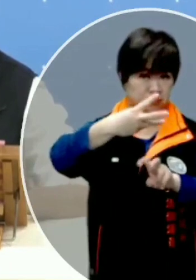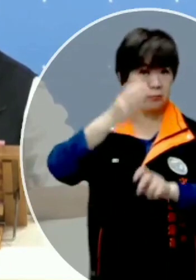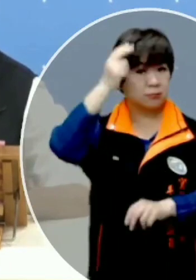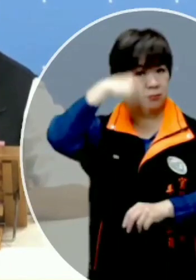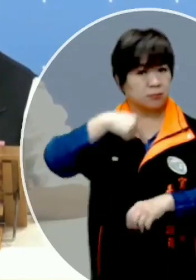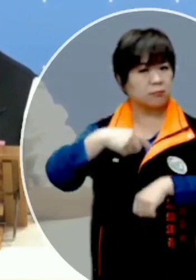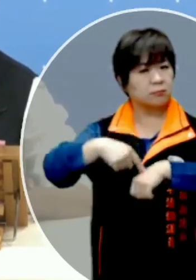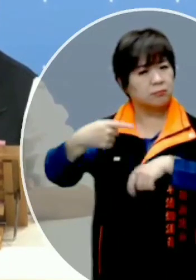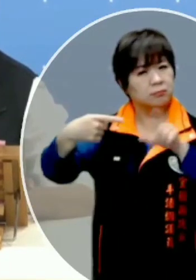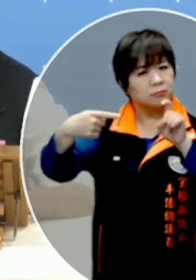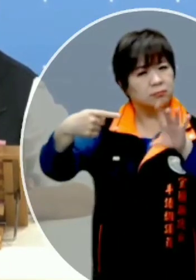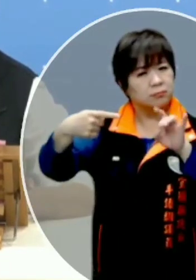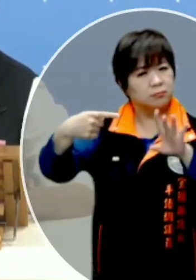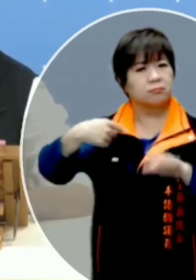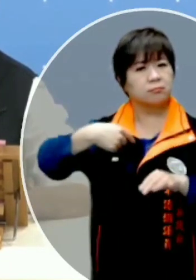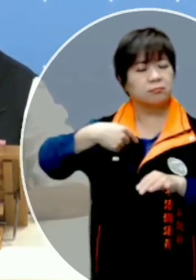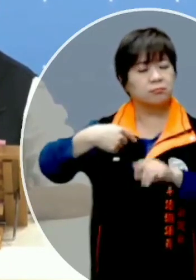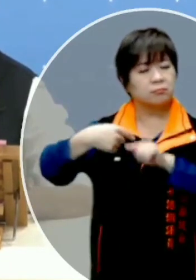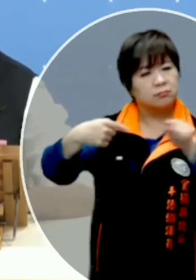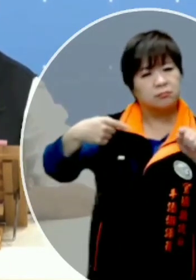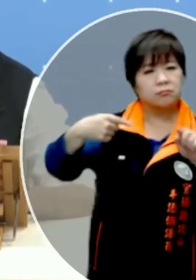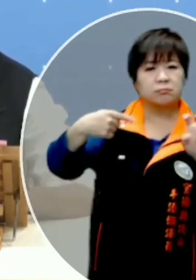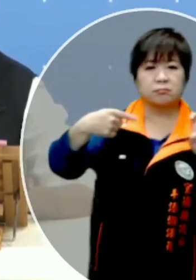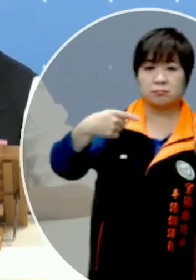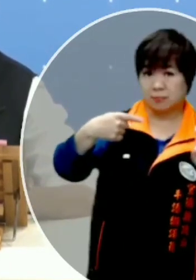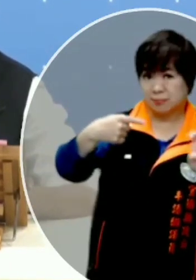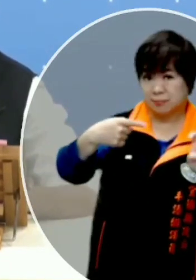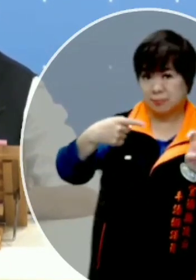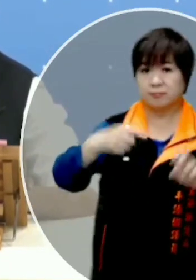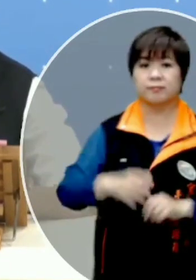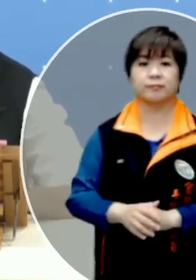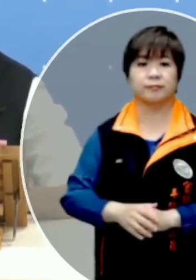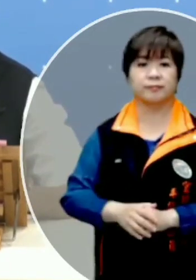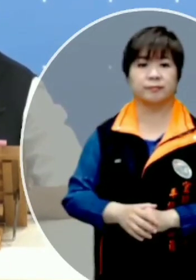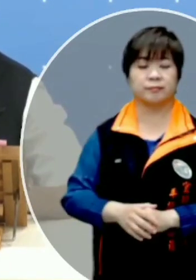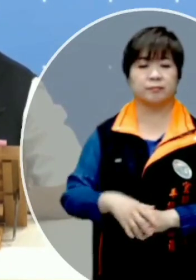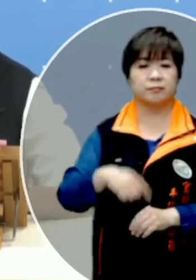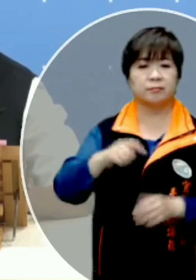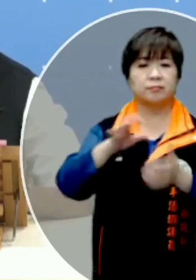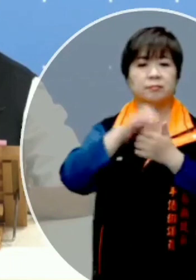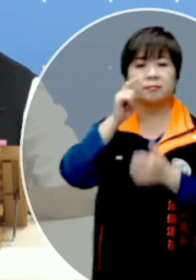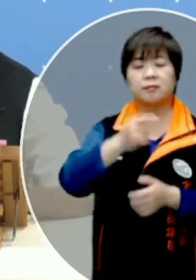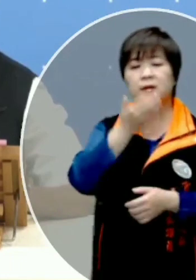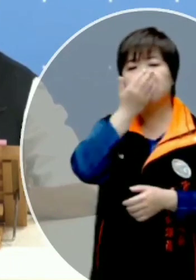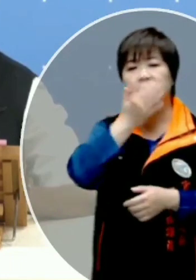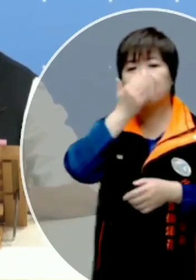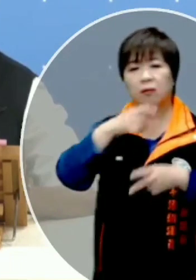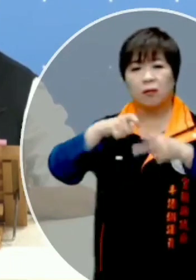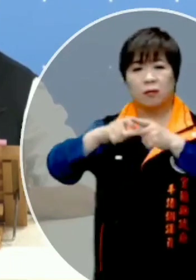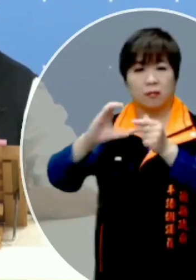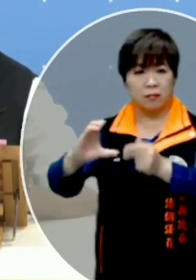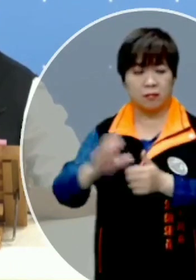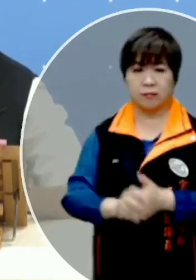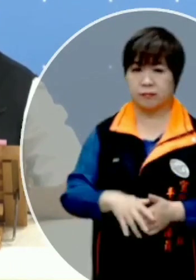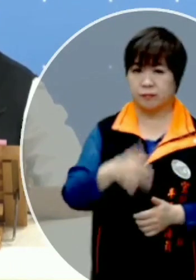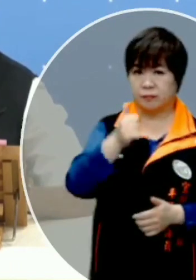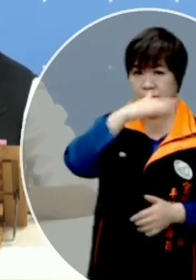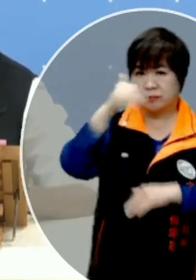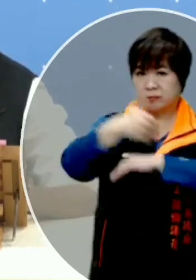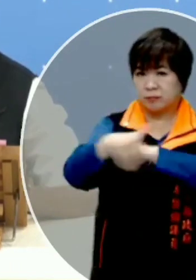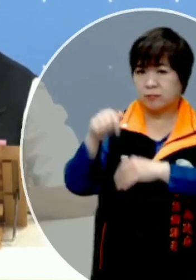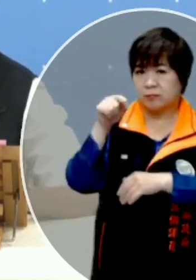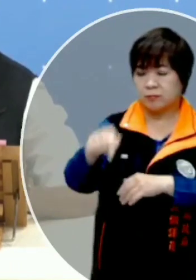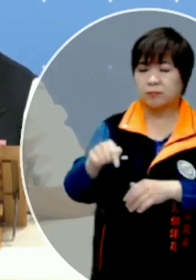午1:15到1:20的墨丰糖果工坊，圆山乡贤德路